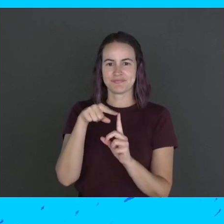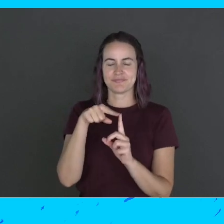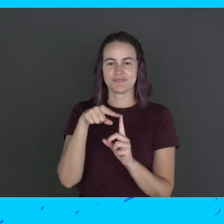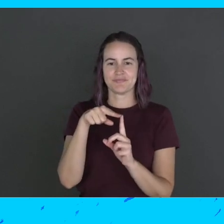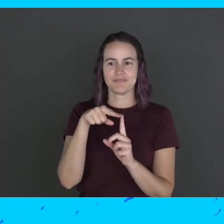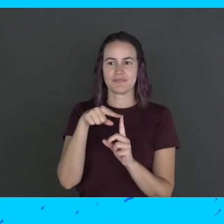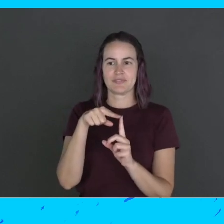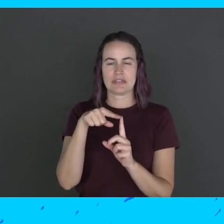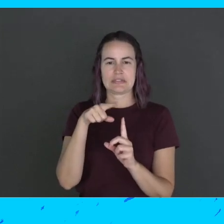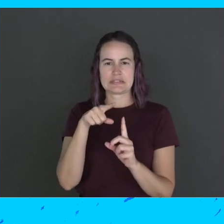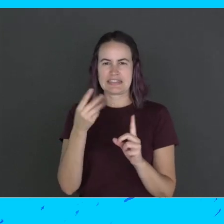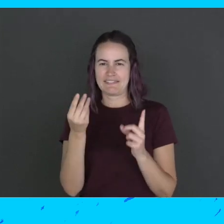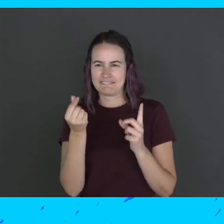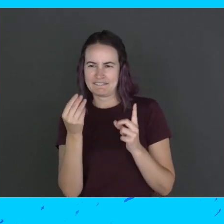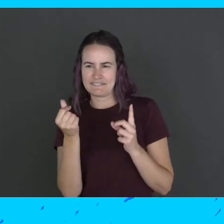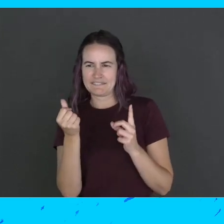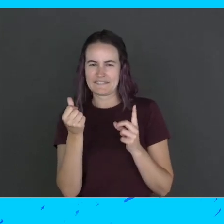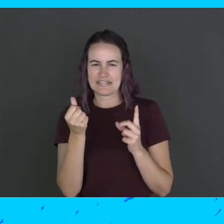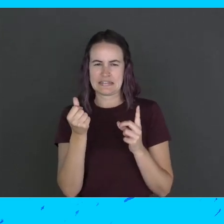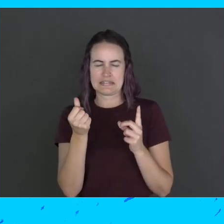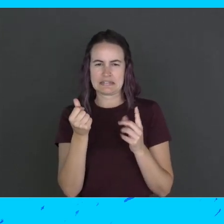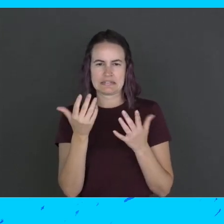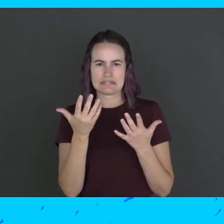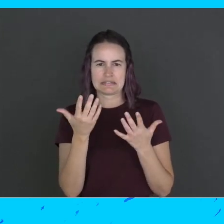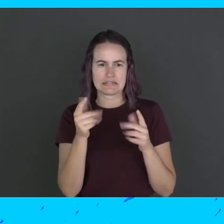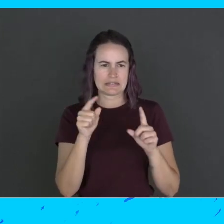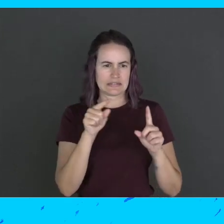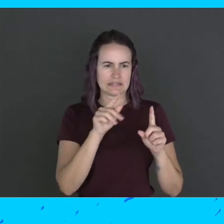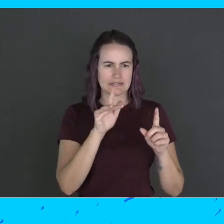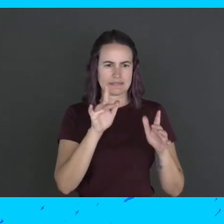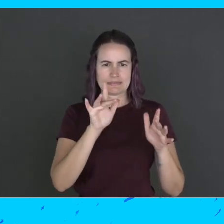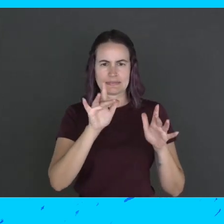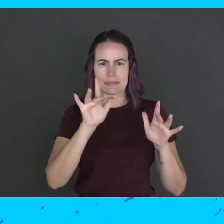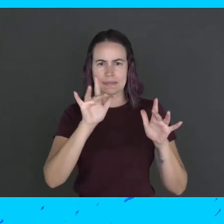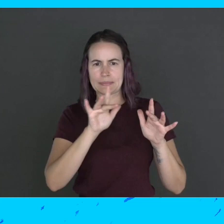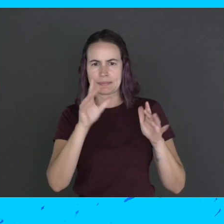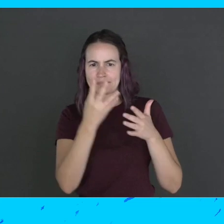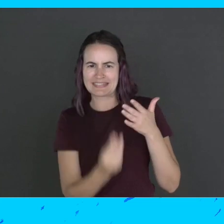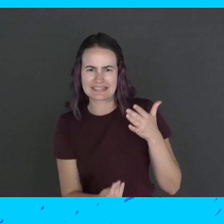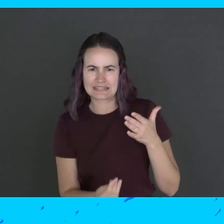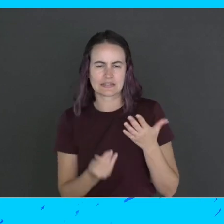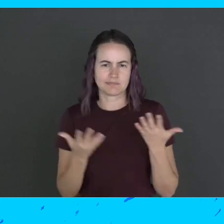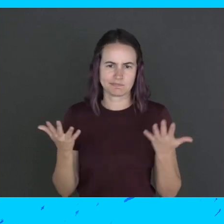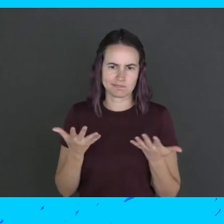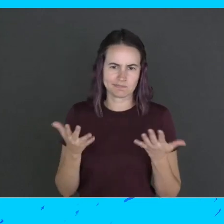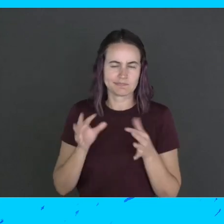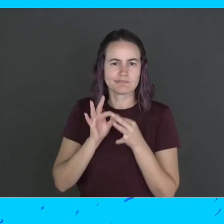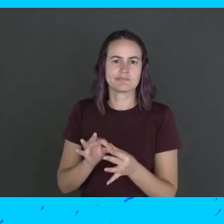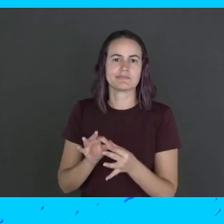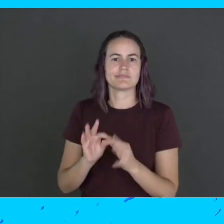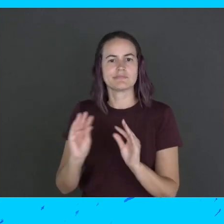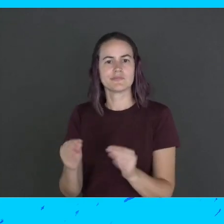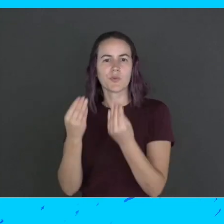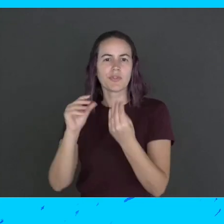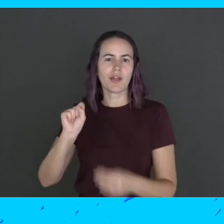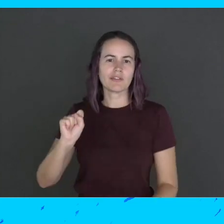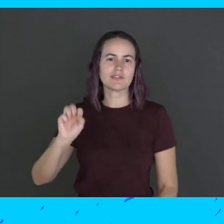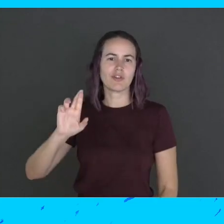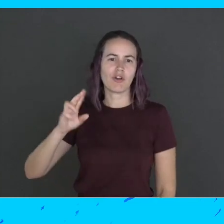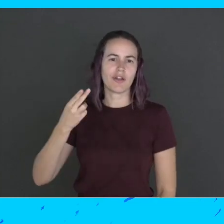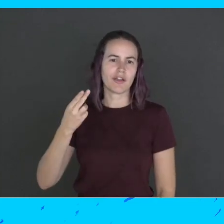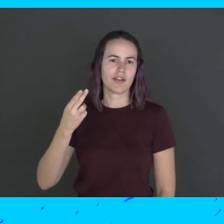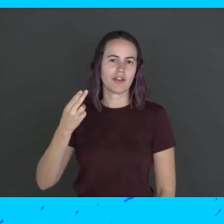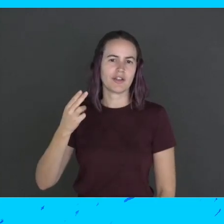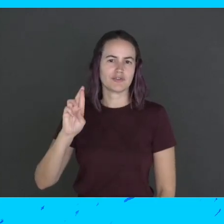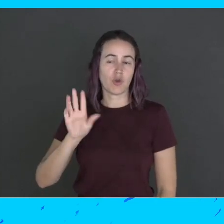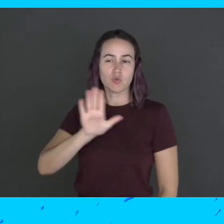Quels sont les écarts dans la mise en place des politiques pour la santé